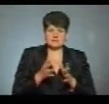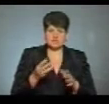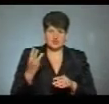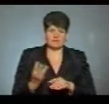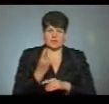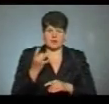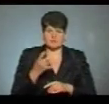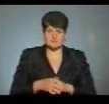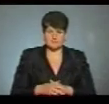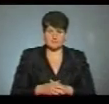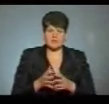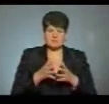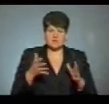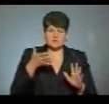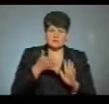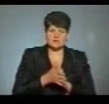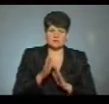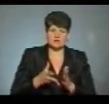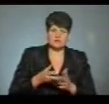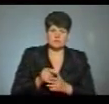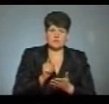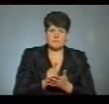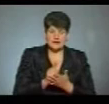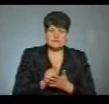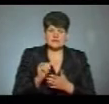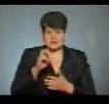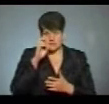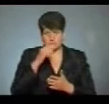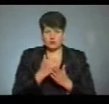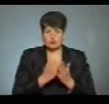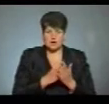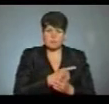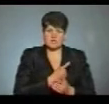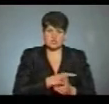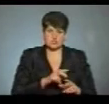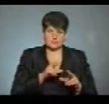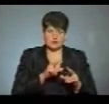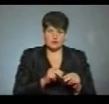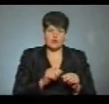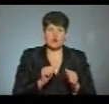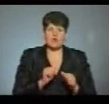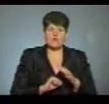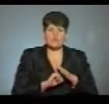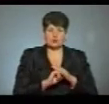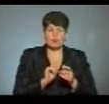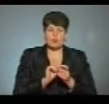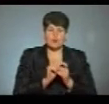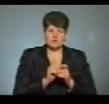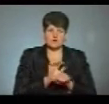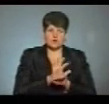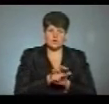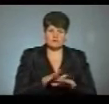утричі. Найбільші видатки будуть на виплату пенсій та державну програму медичних гарантій. Фонду боротьби з коронавірусом виділили